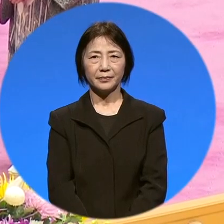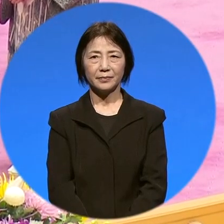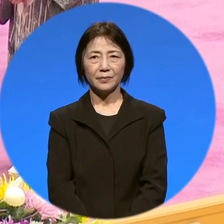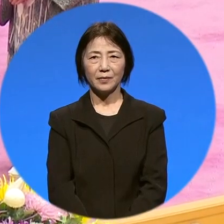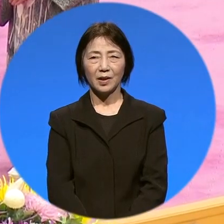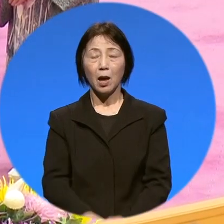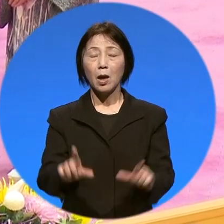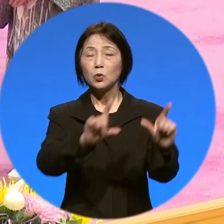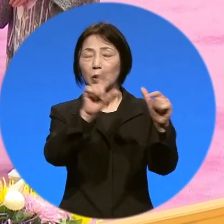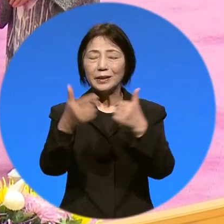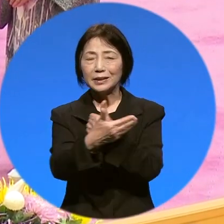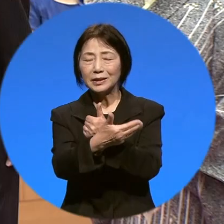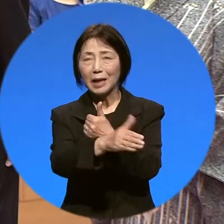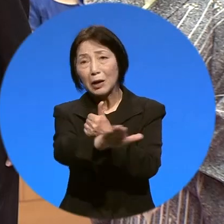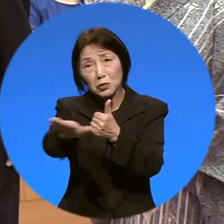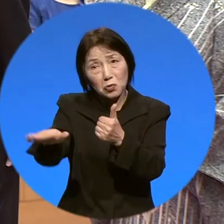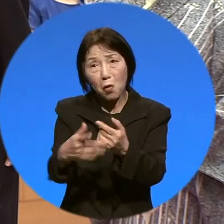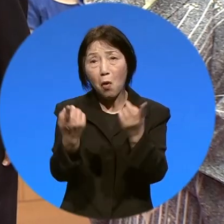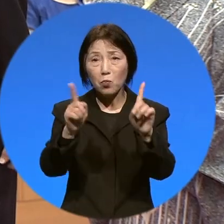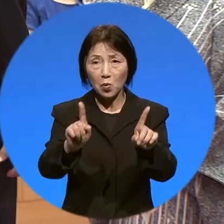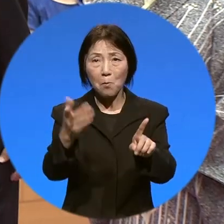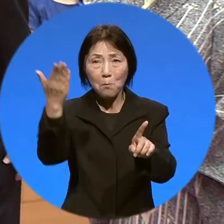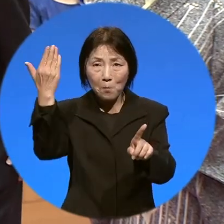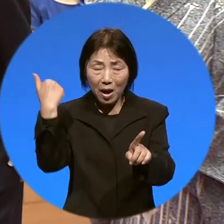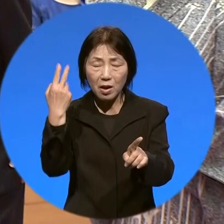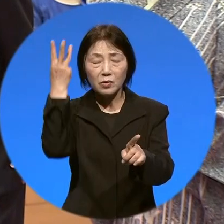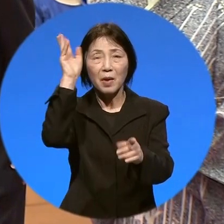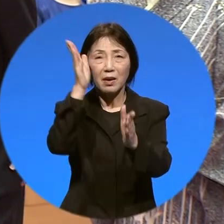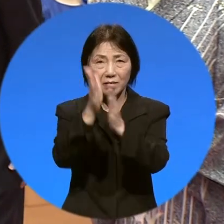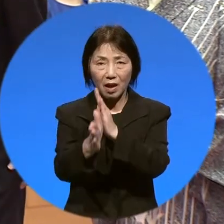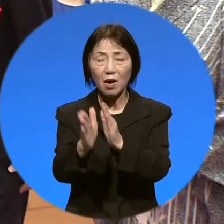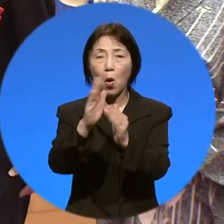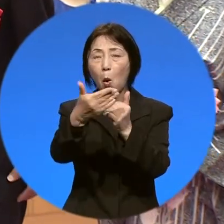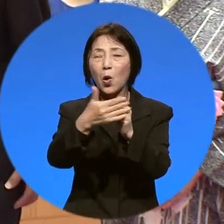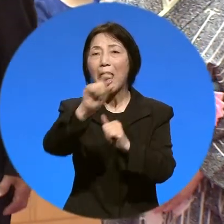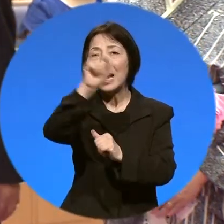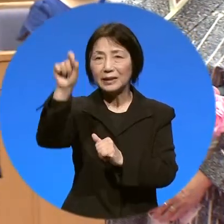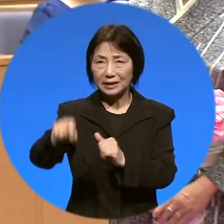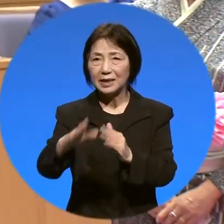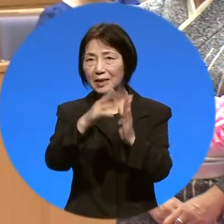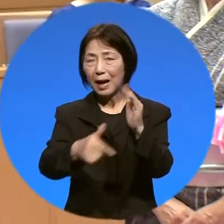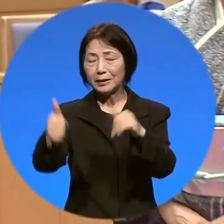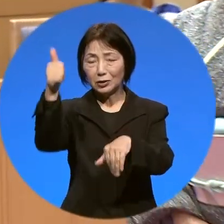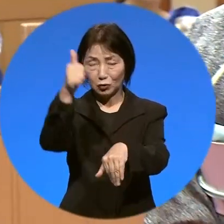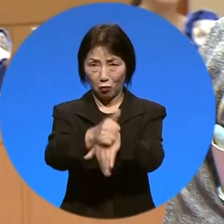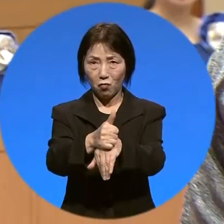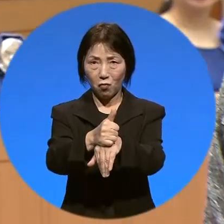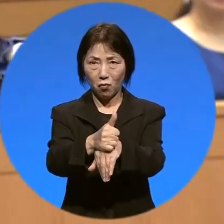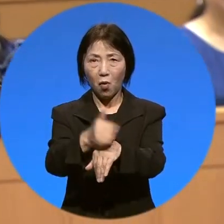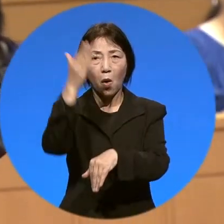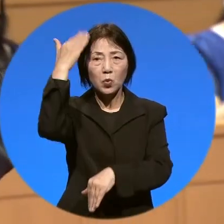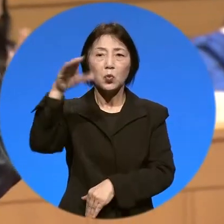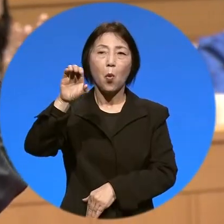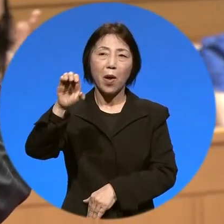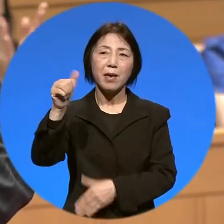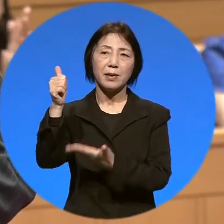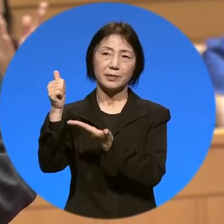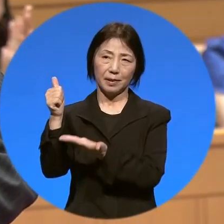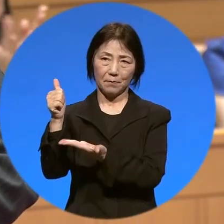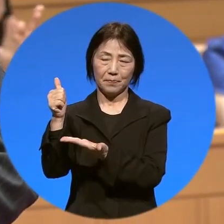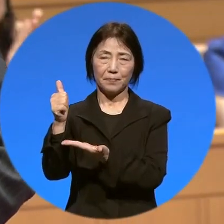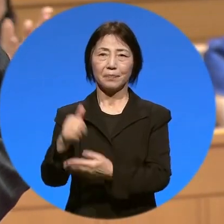暮らし環境部門は元鹿児島県保護司会連合会会長の黒江昭夫さんです。